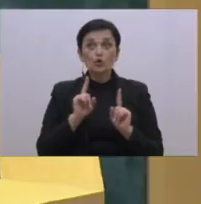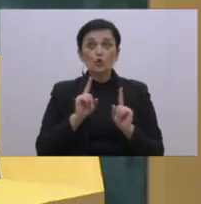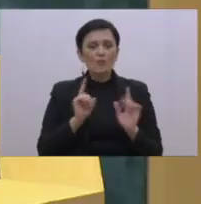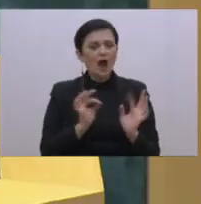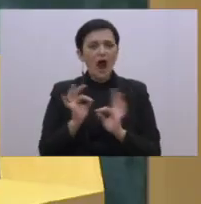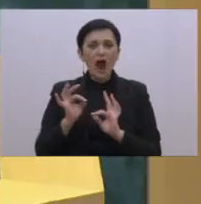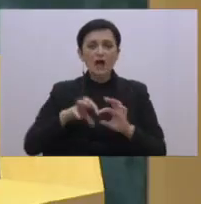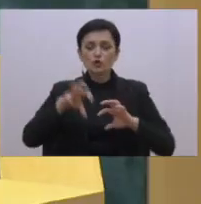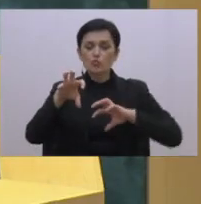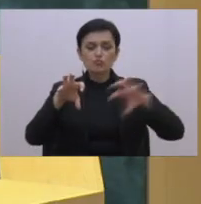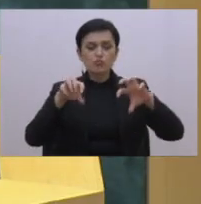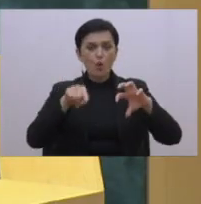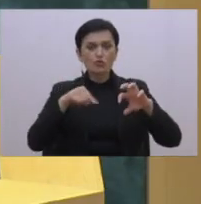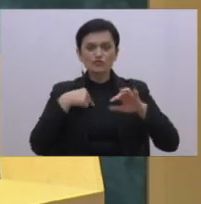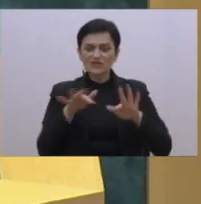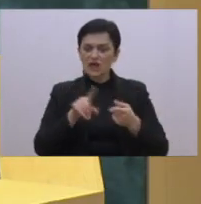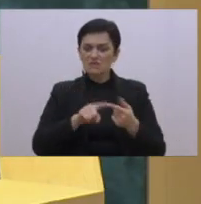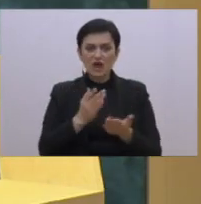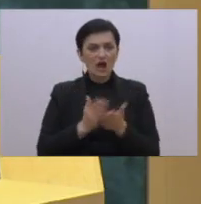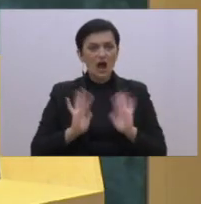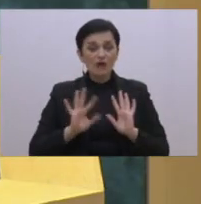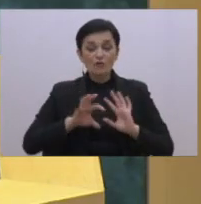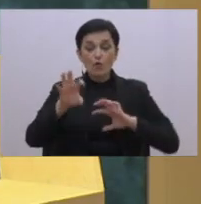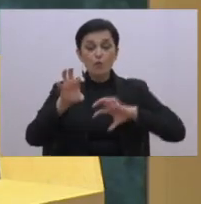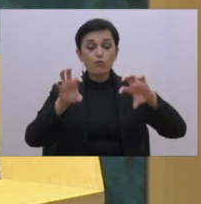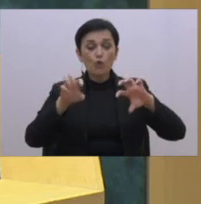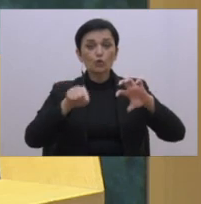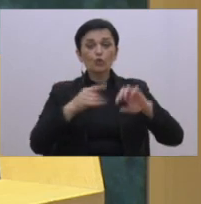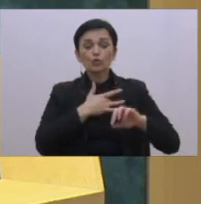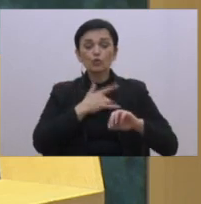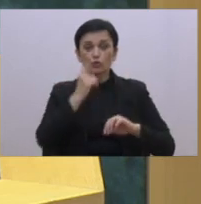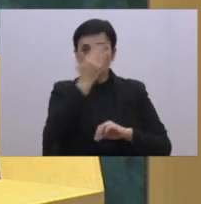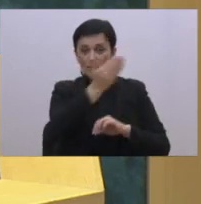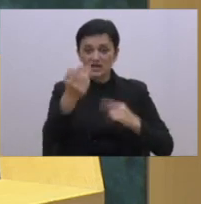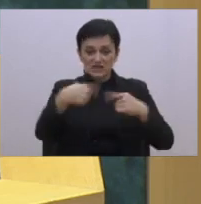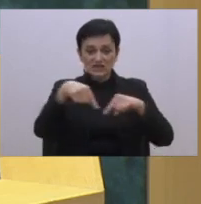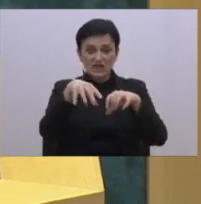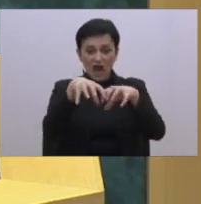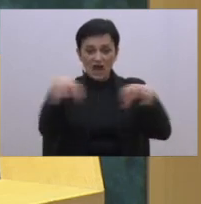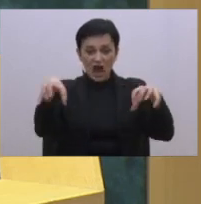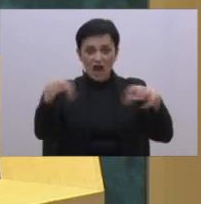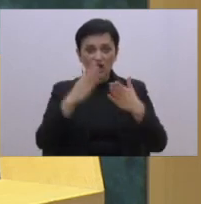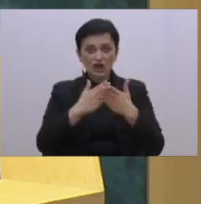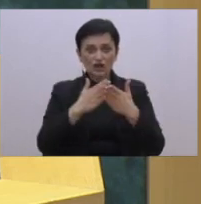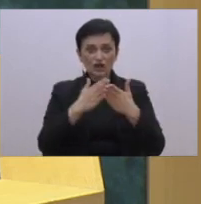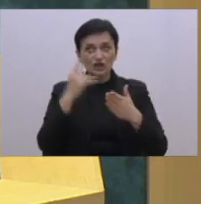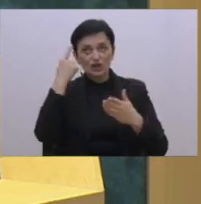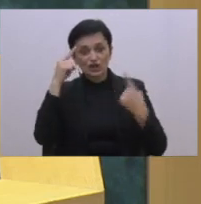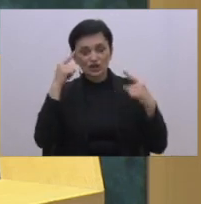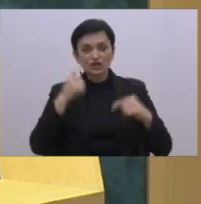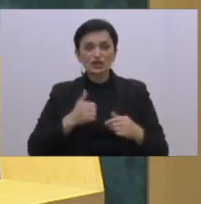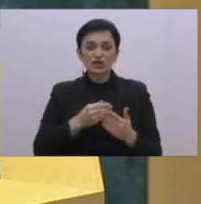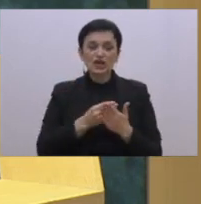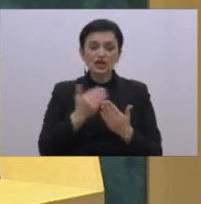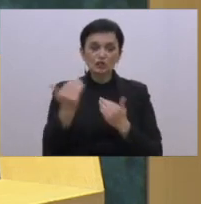არანაირ პოლარიზაციასთან საქმე არ გვაქვს. პოლარიზაცია გულისხმობს, რომ საზოგადოება არის გახლეჩილი იდეური ან